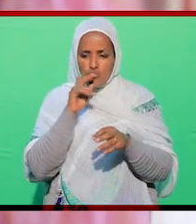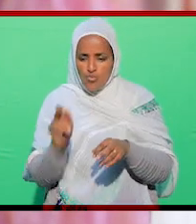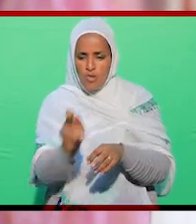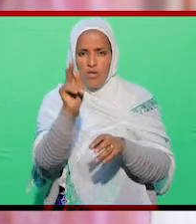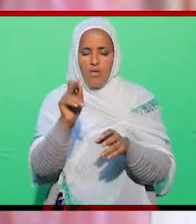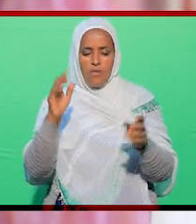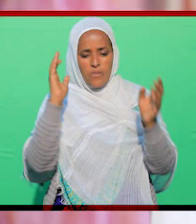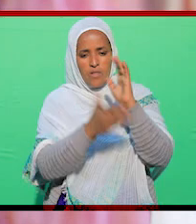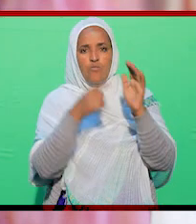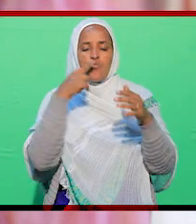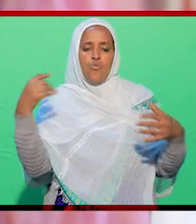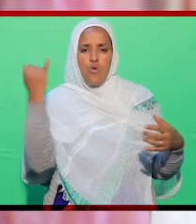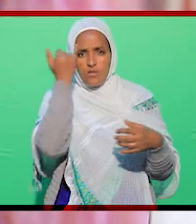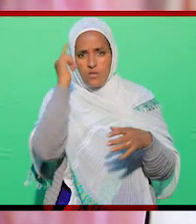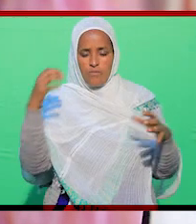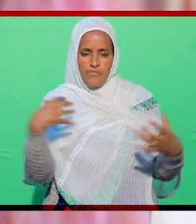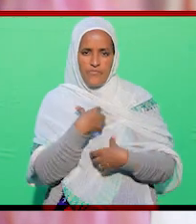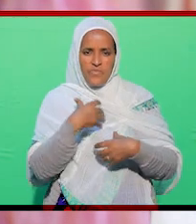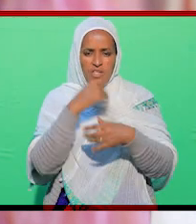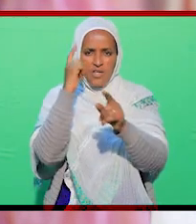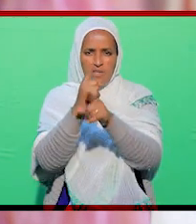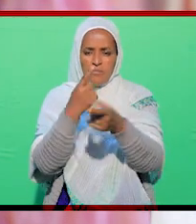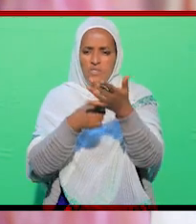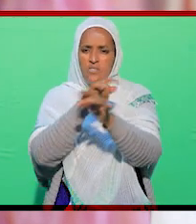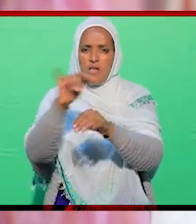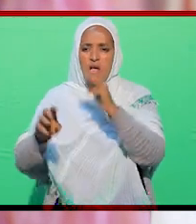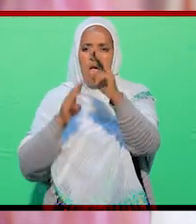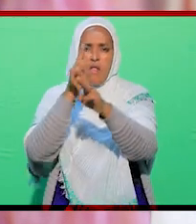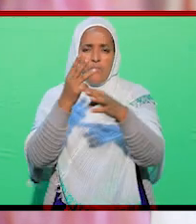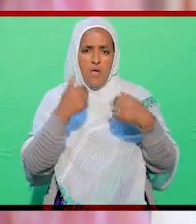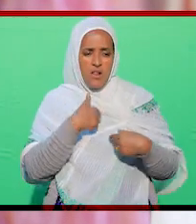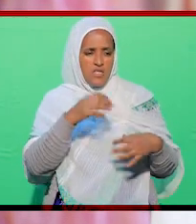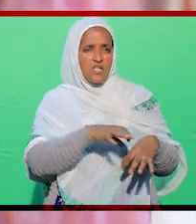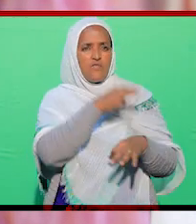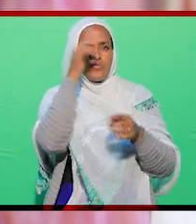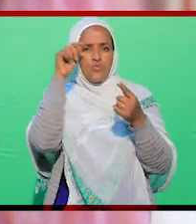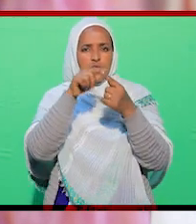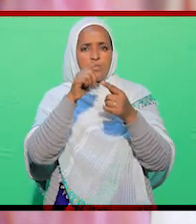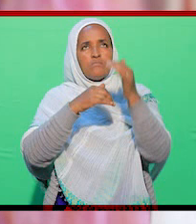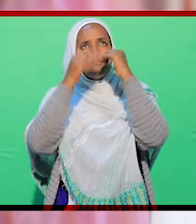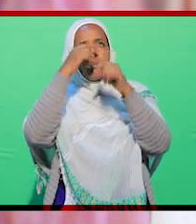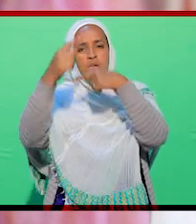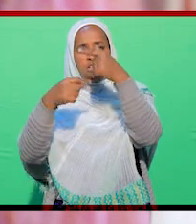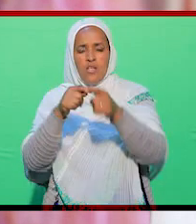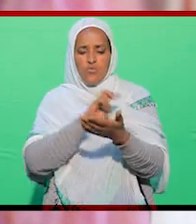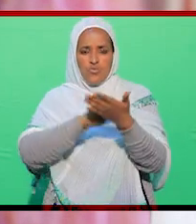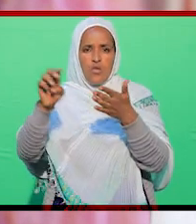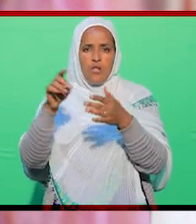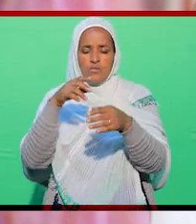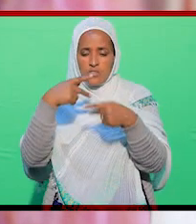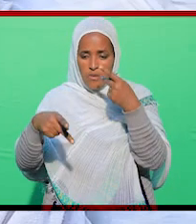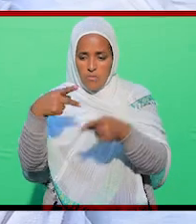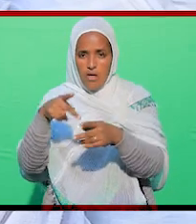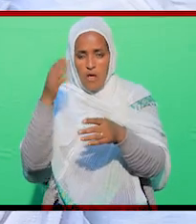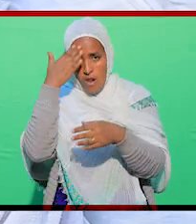ይቀጠቅጠኛል፣ ዱርዬ ይመታኛል እያለ ያስባል፣ ይፈራል። ልክ እንደዚሁም በዚህ ዓለም ያለች ነፍሳችንም ወደኛው